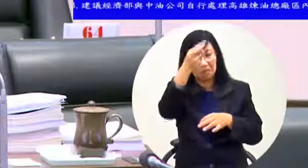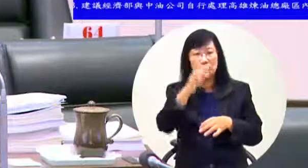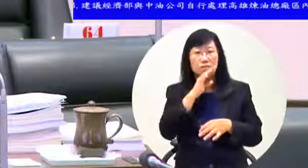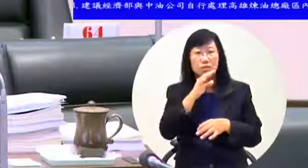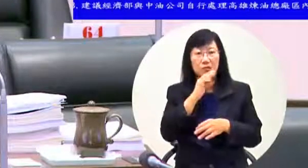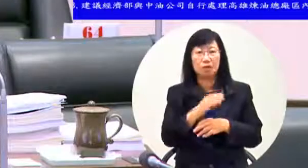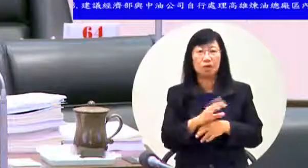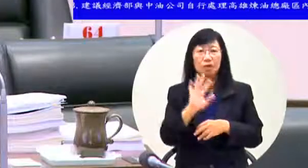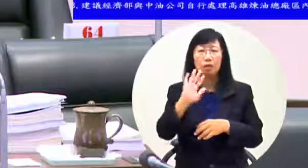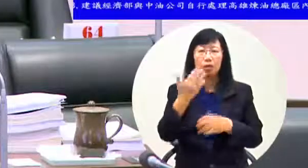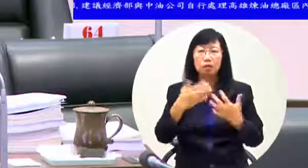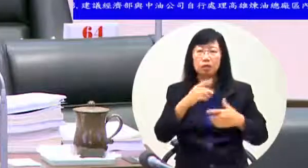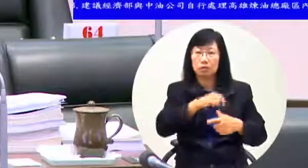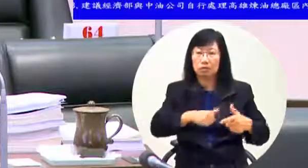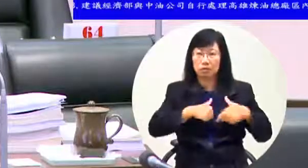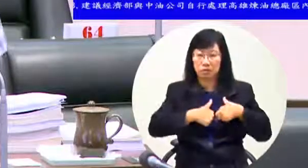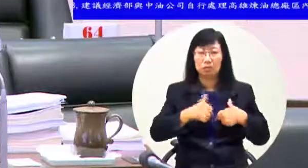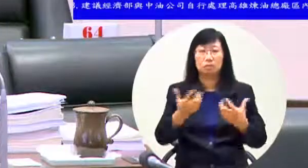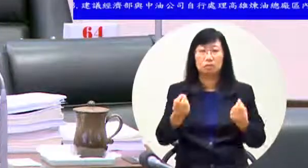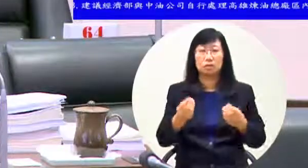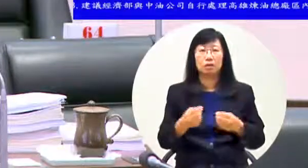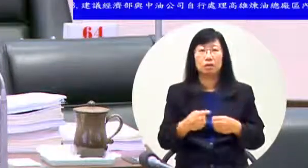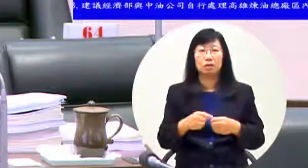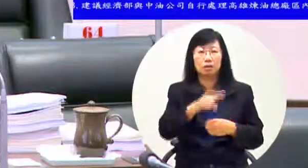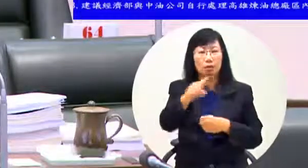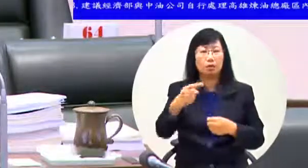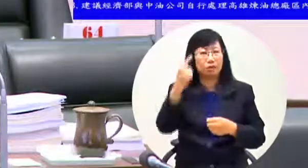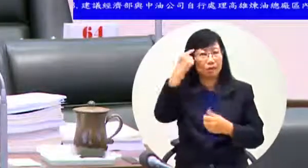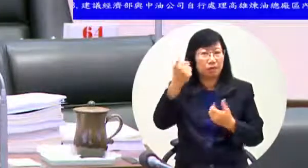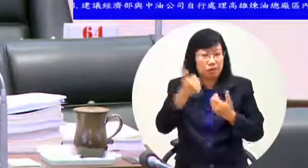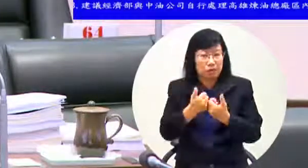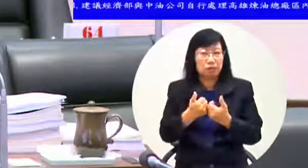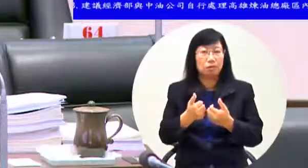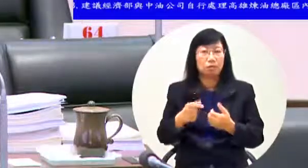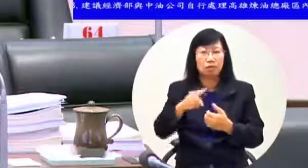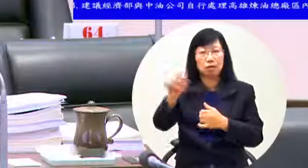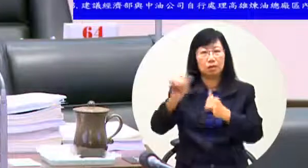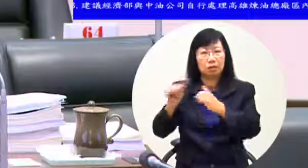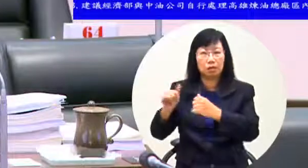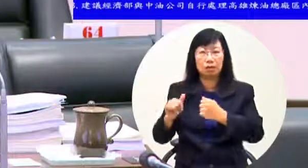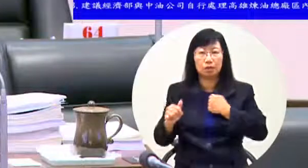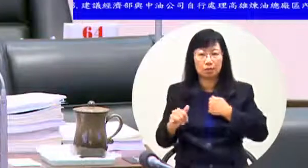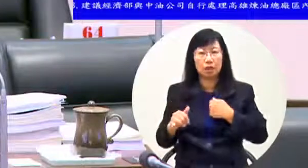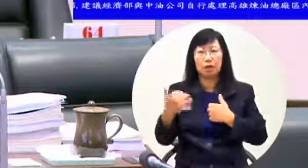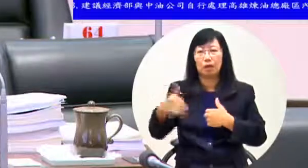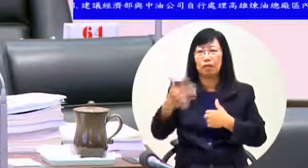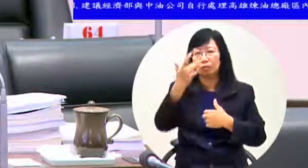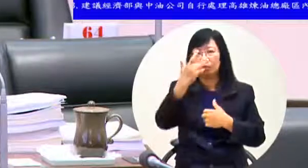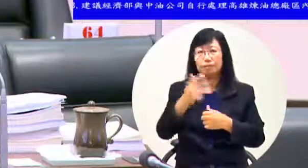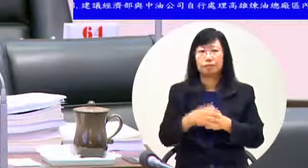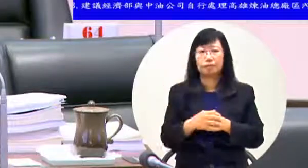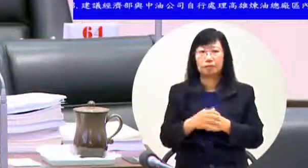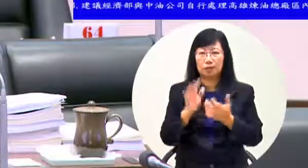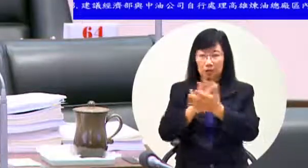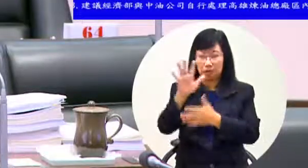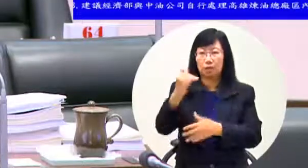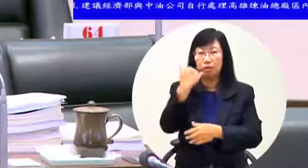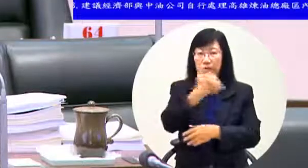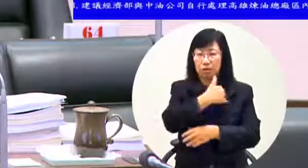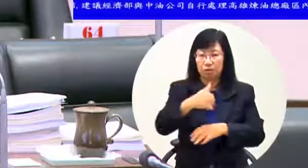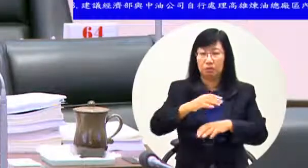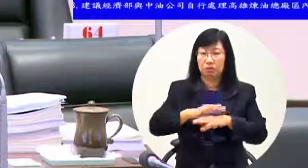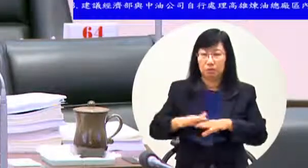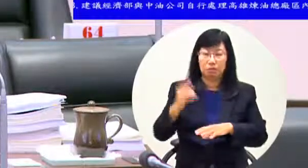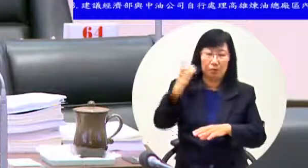地的民众是因为还没做还不知道反对，以后就知道了，在以后真的对他们的各方面的发